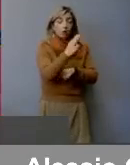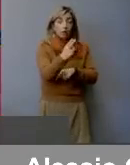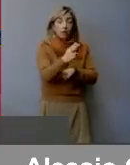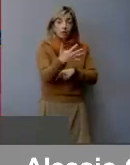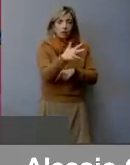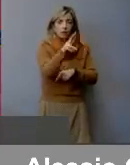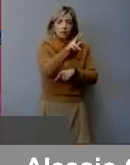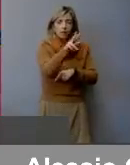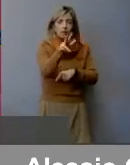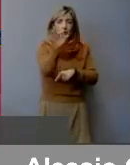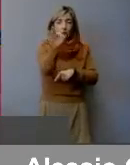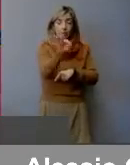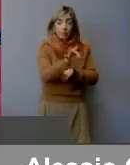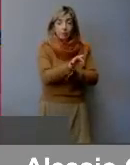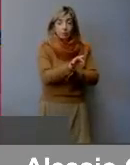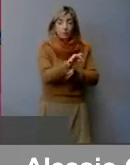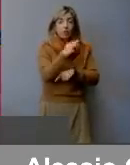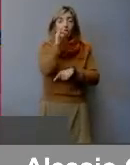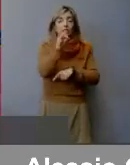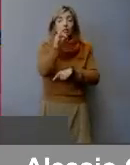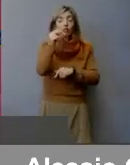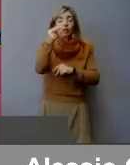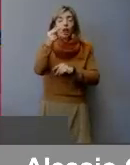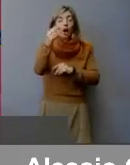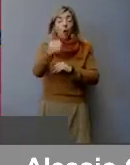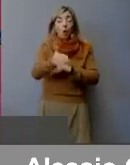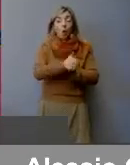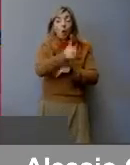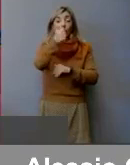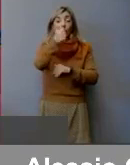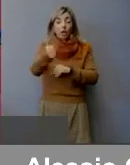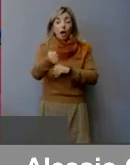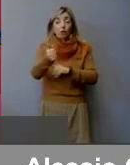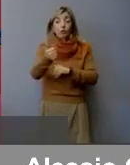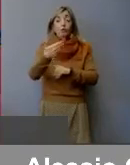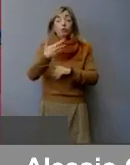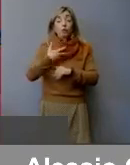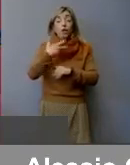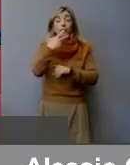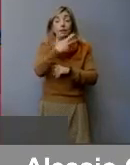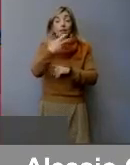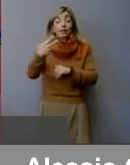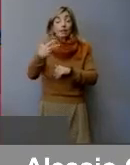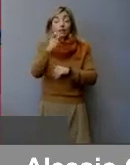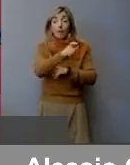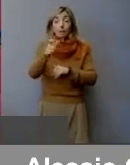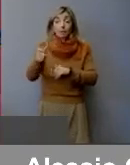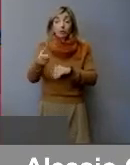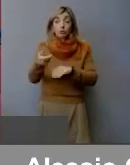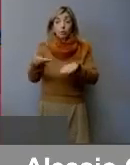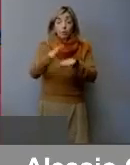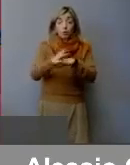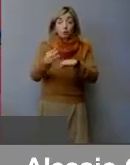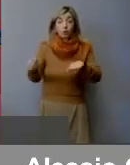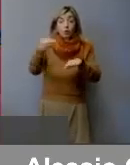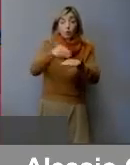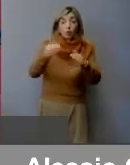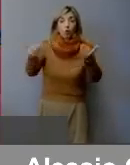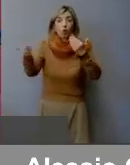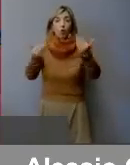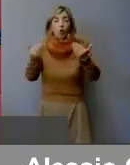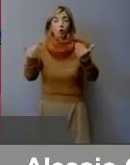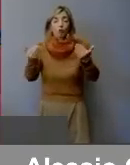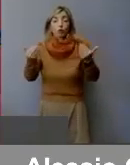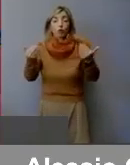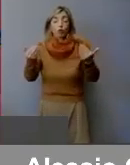33 persone in più rispetto alle 100 attese calcolate sulla base di beta cittadine per gli uomini numero del 24 per